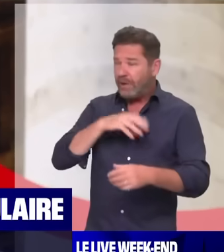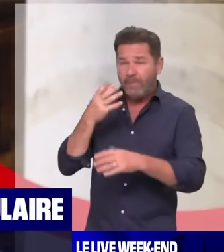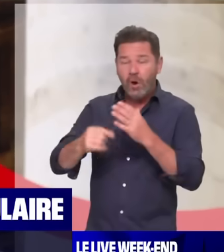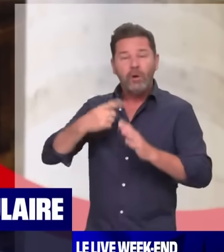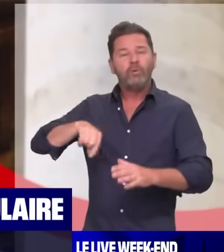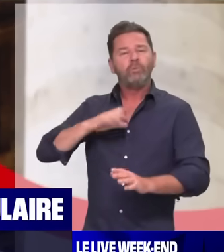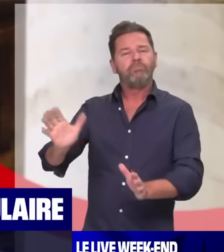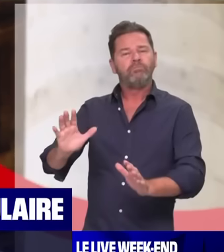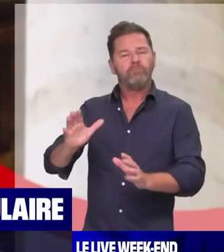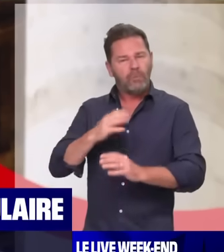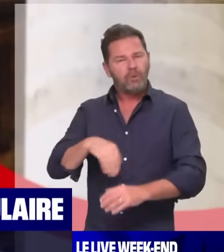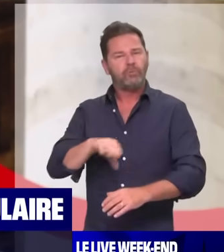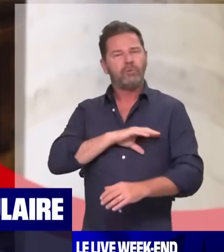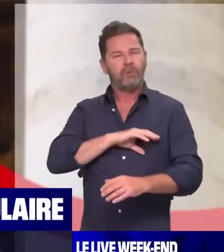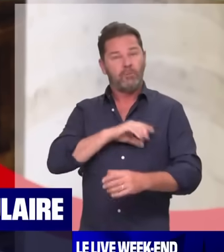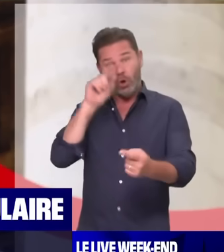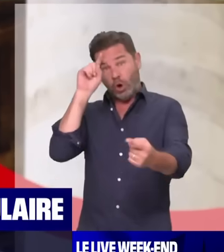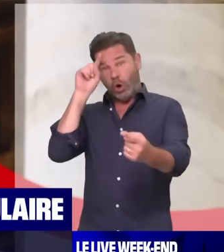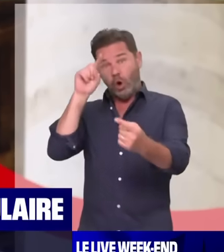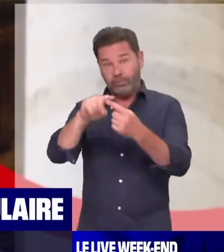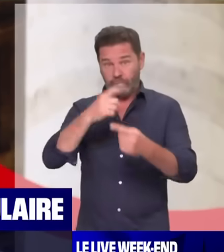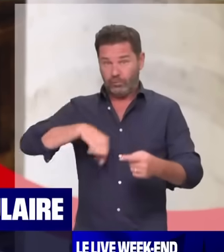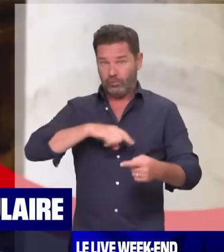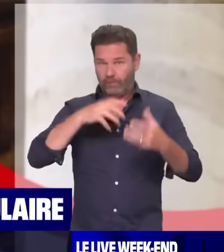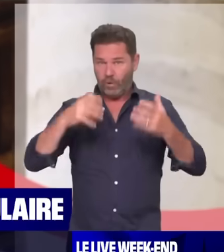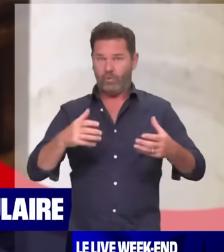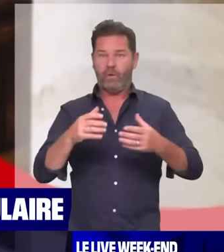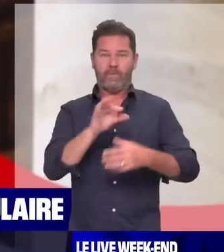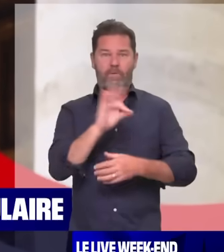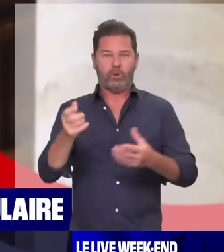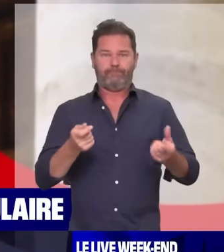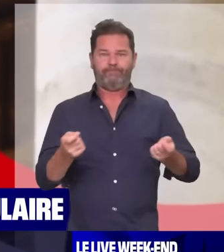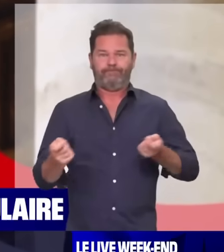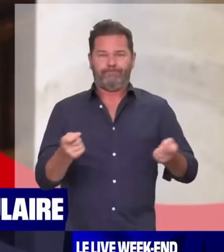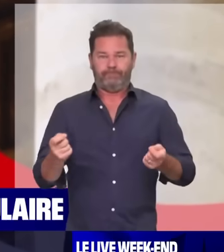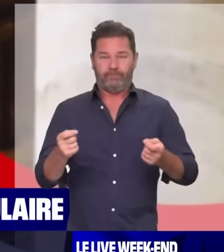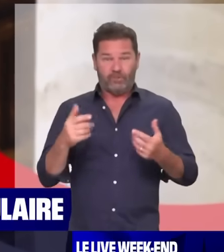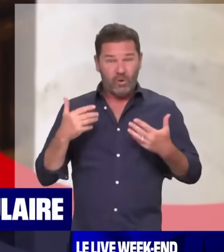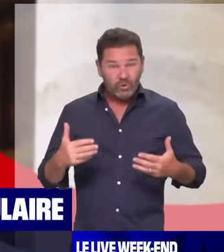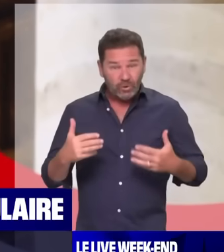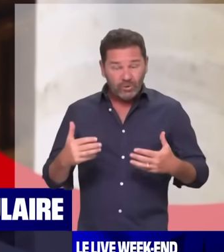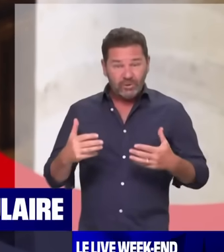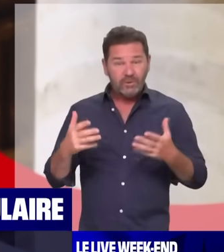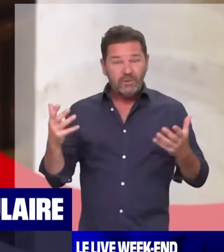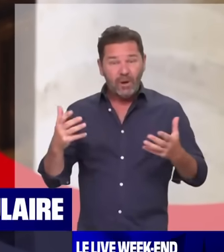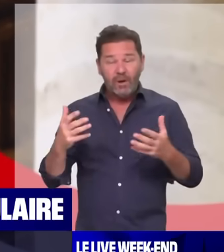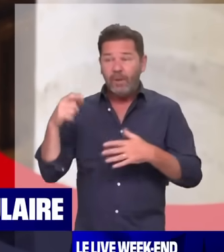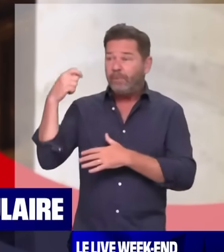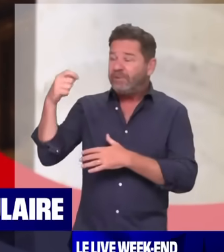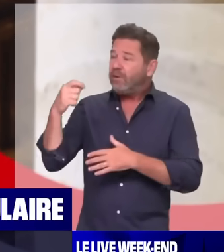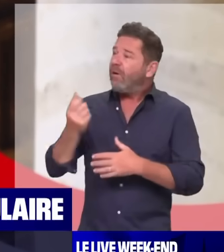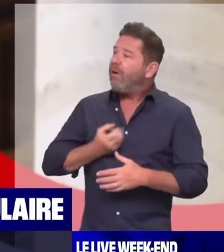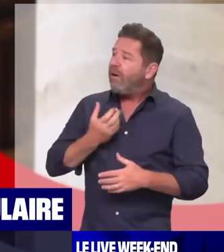dans l'objectif de gouverner le pays il est clair que à l'heure où on se parle plus personne s'intéresse à ce que dit ni le président de la